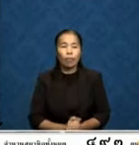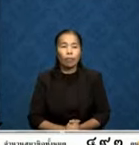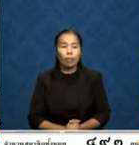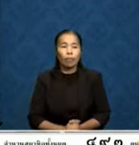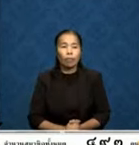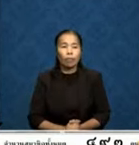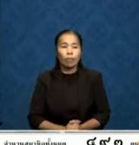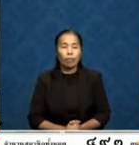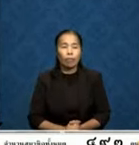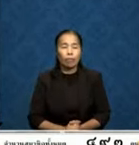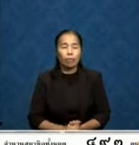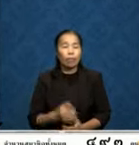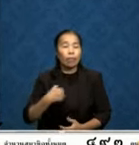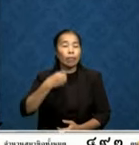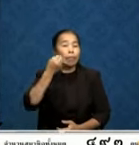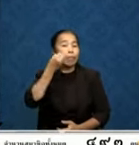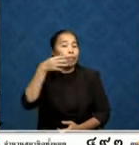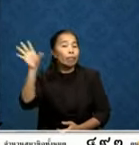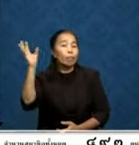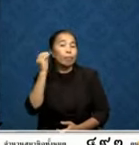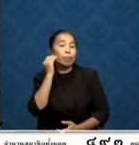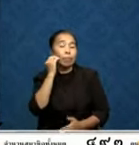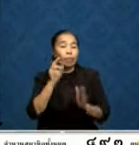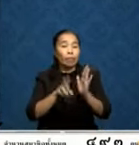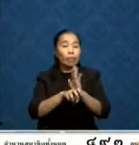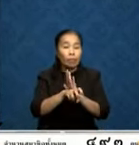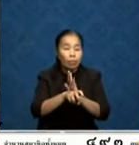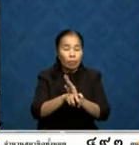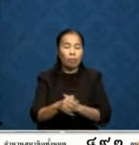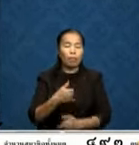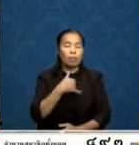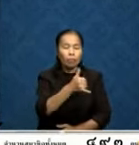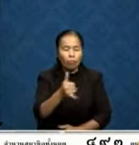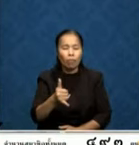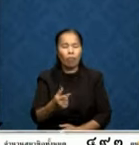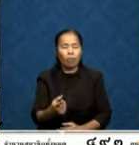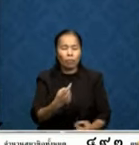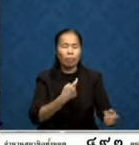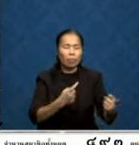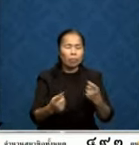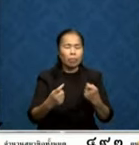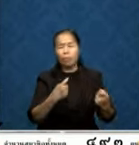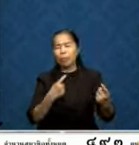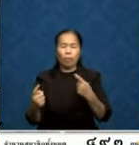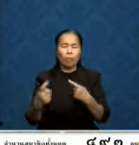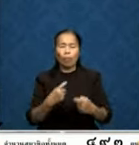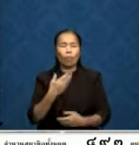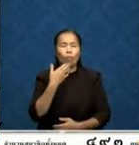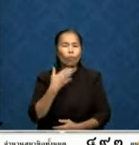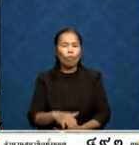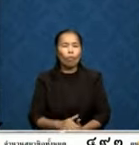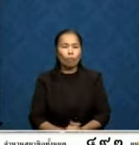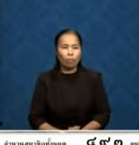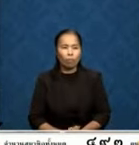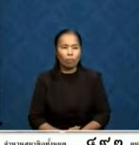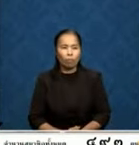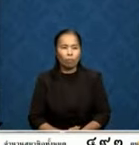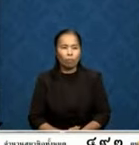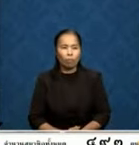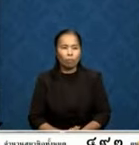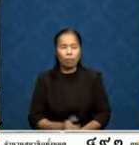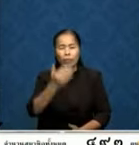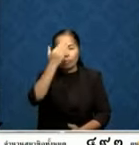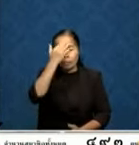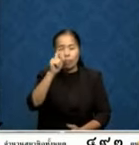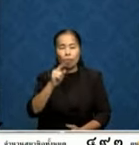ากลับบ้านลงพื้นที่ชาวบ้านก็ถามตลอดครับท่านประธานที่เคารพวันนี้พอดีท่าน